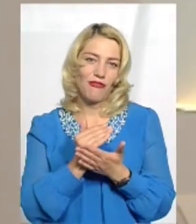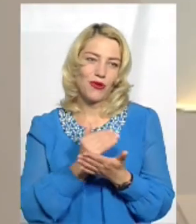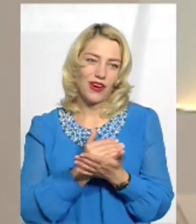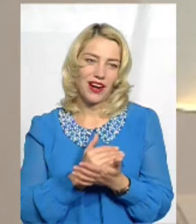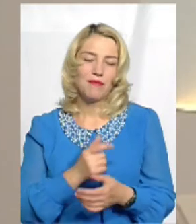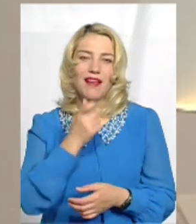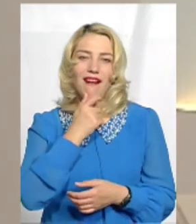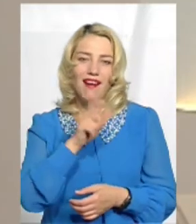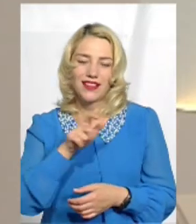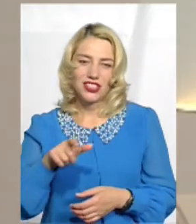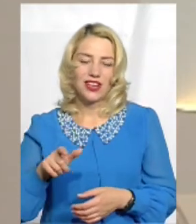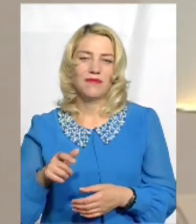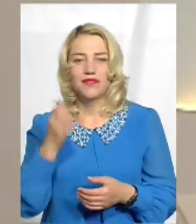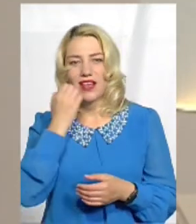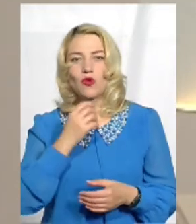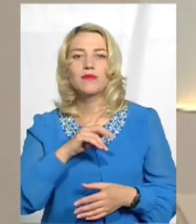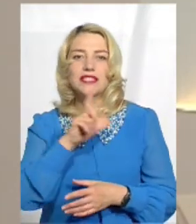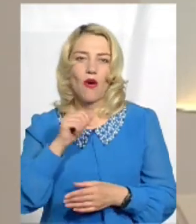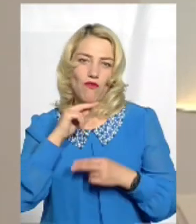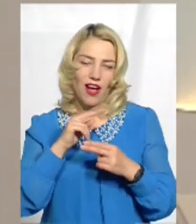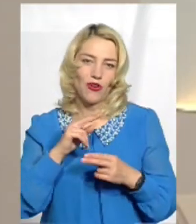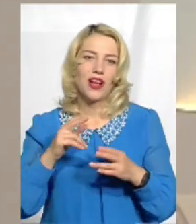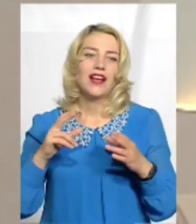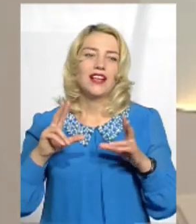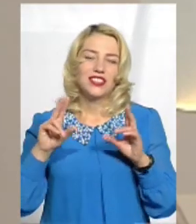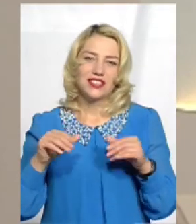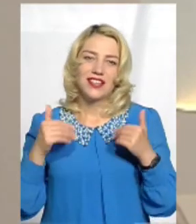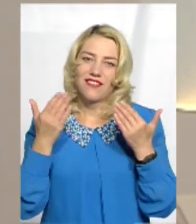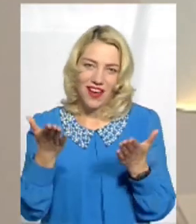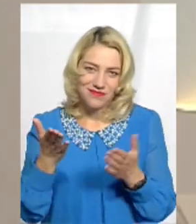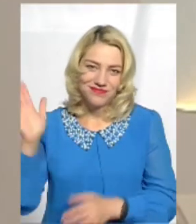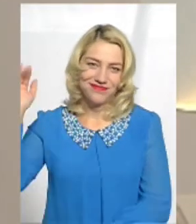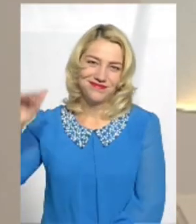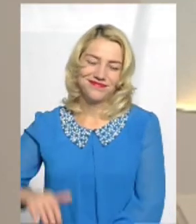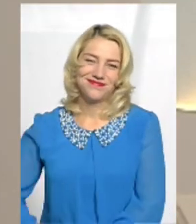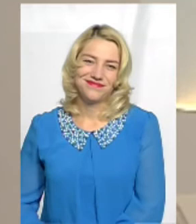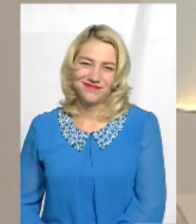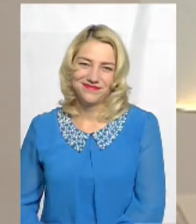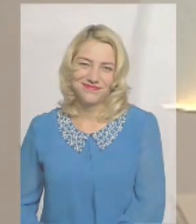Глядачам і радіослухачам дякую за увагу. Хай у нас з вами буде все добре.